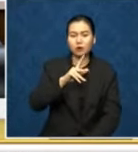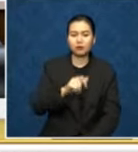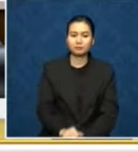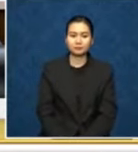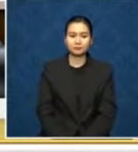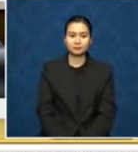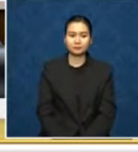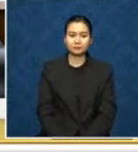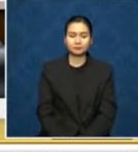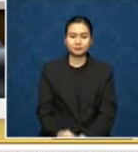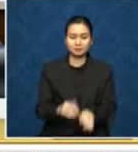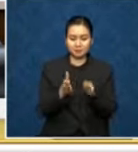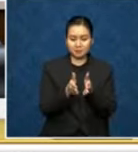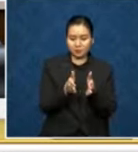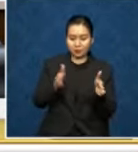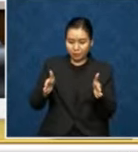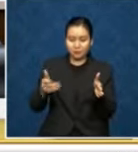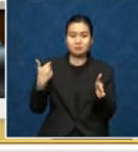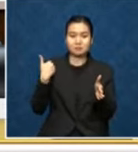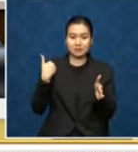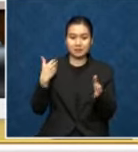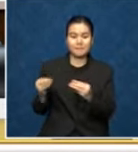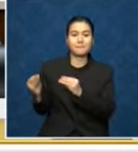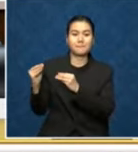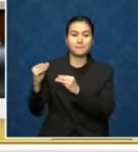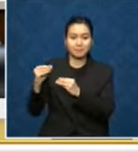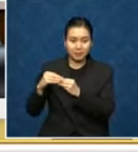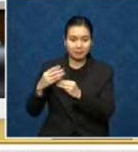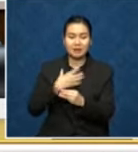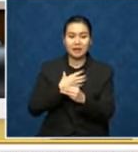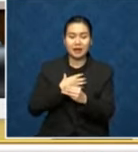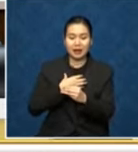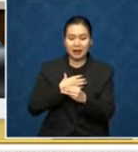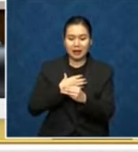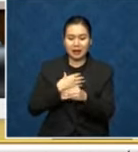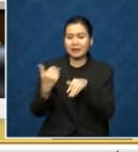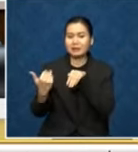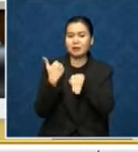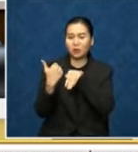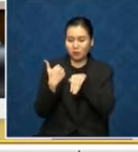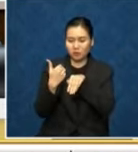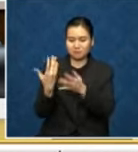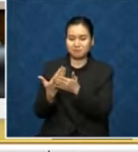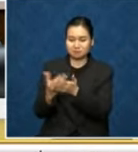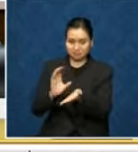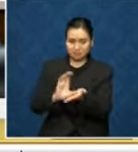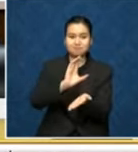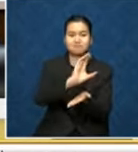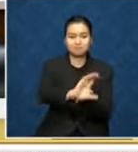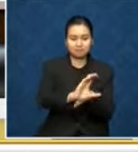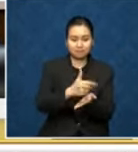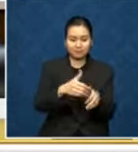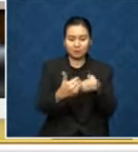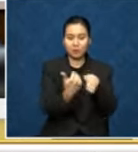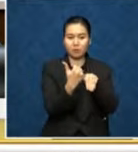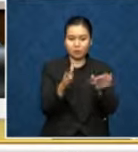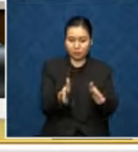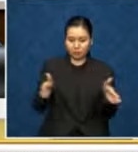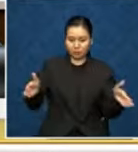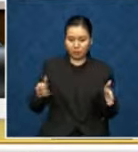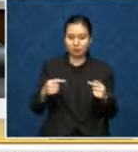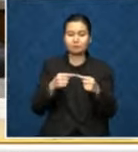ได้ขยายไปบางส่วนแล้วก็เหลืออีกบางส่วนอยากจะให้ทางหลวงชนบทได้จัดสรรงบประมาณเพื่อที่จะให้ดำเนินการต่อด้วยครับขอบพระคุ